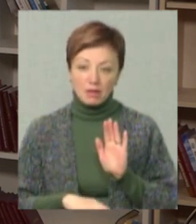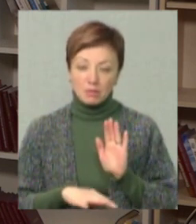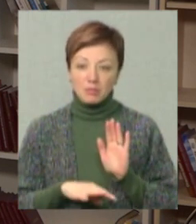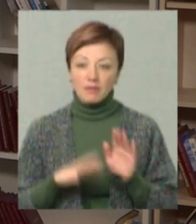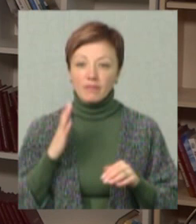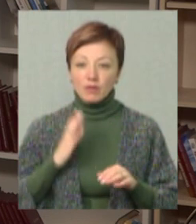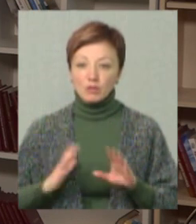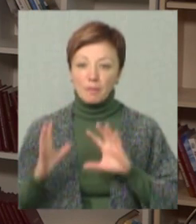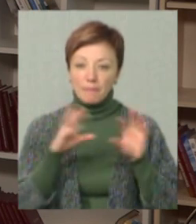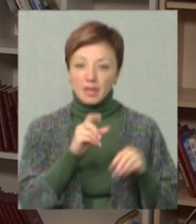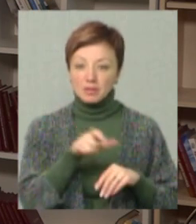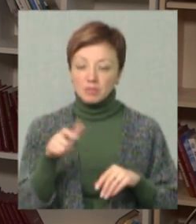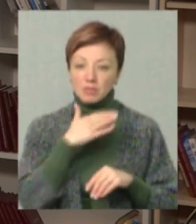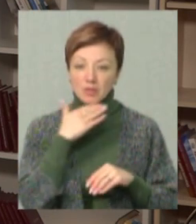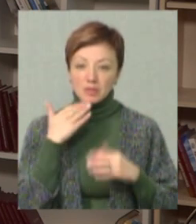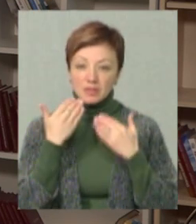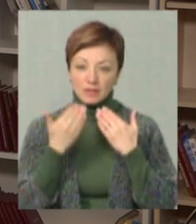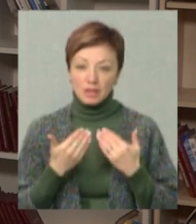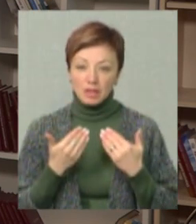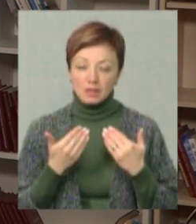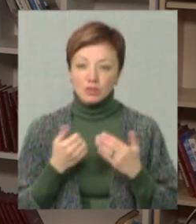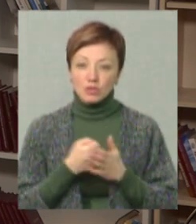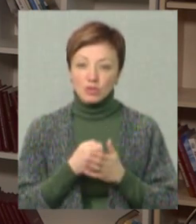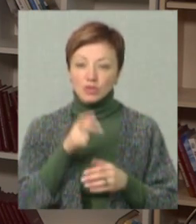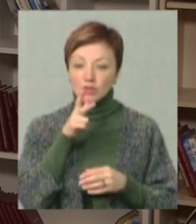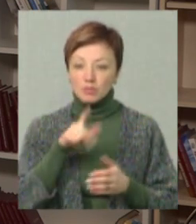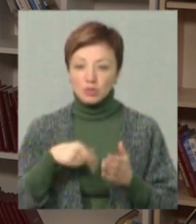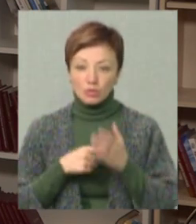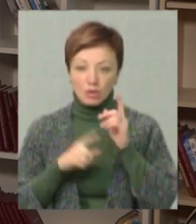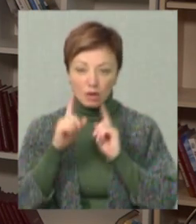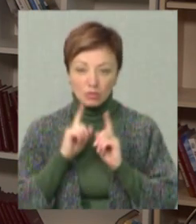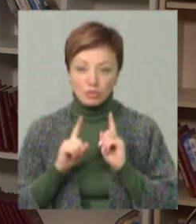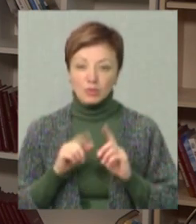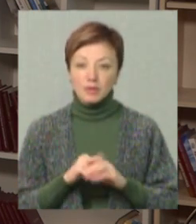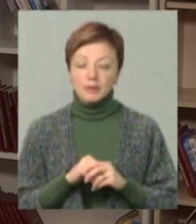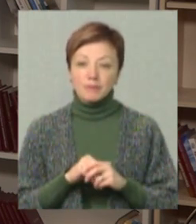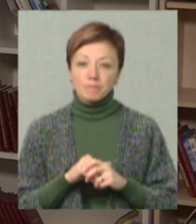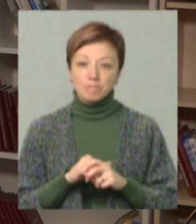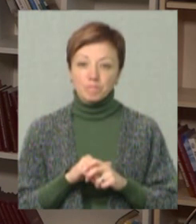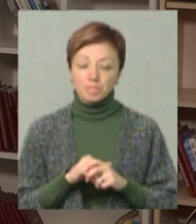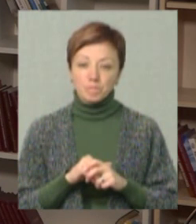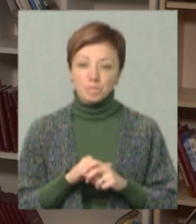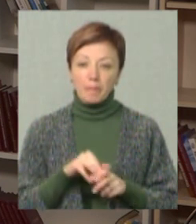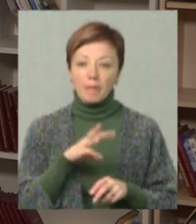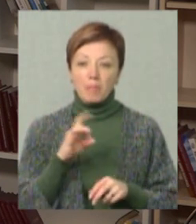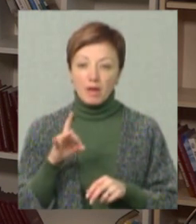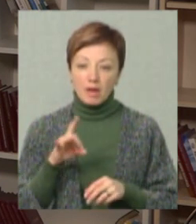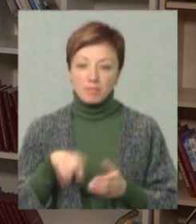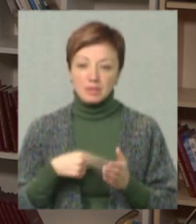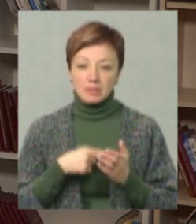раду. Власне, мер Чернівців Роман Клічук особисто курує ці питання,